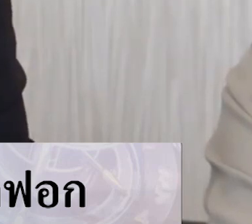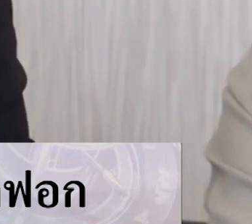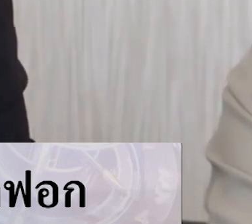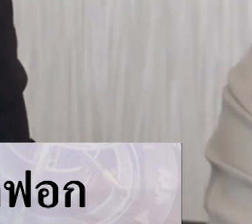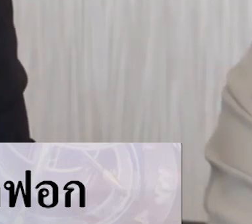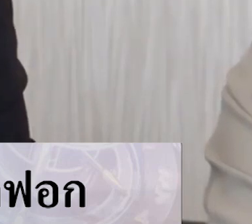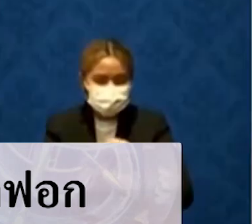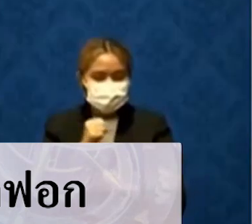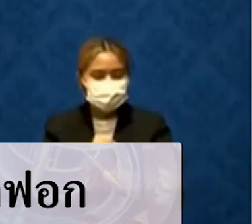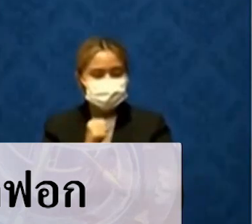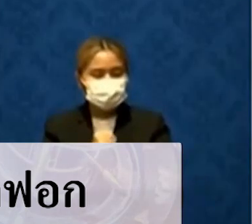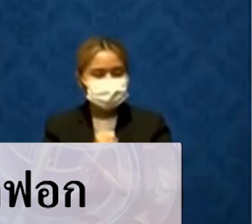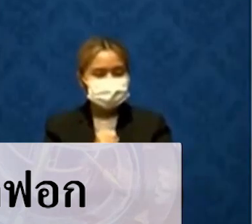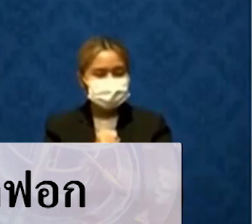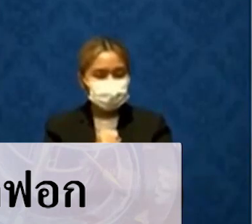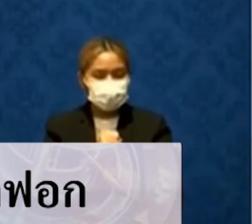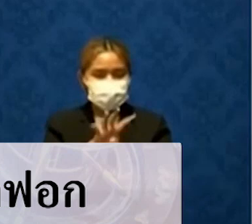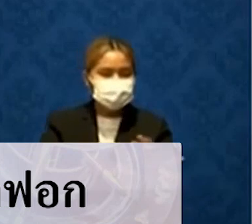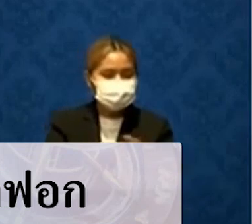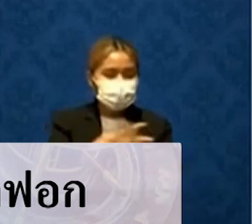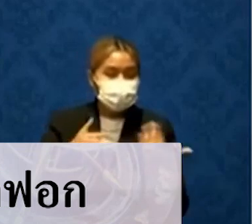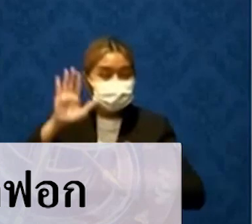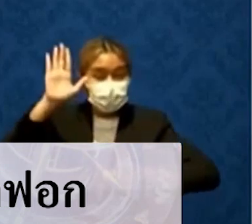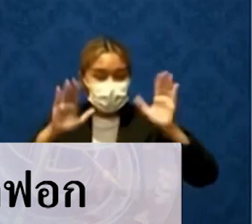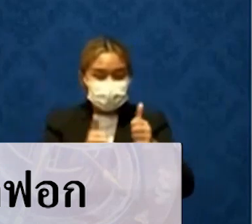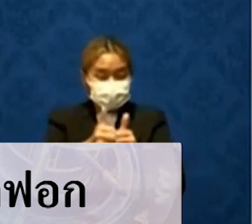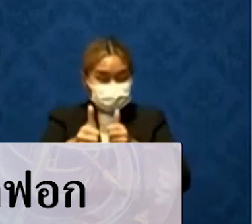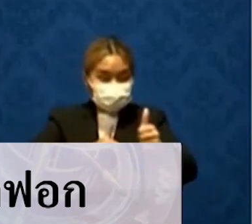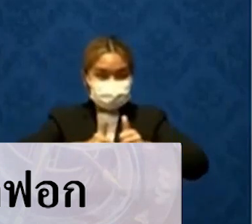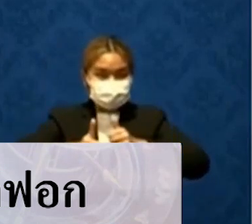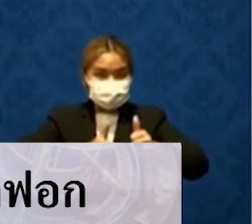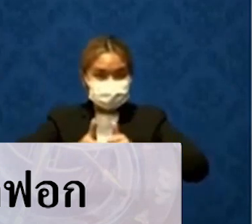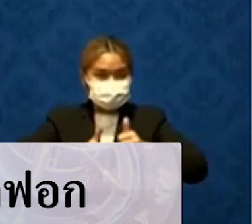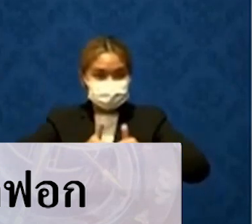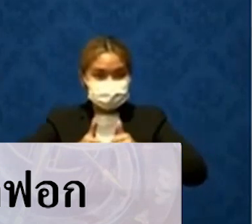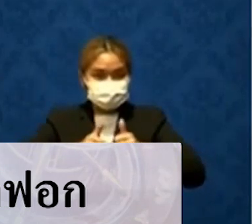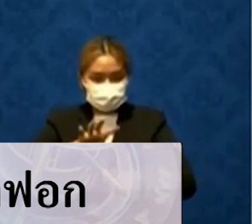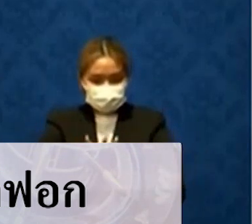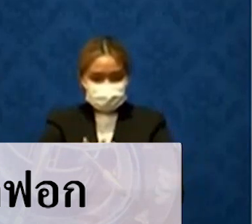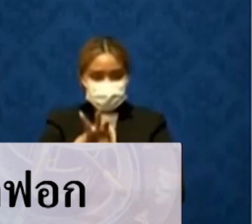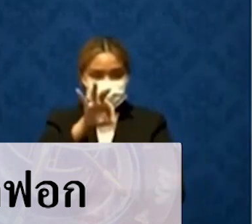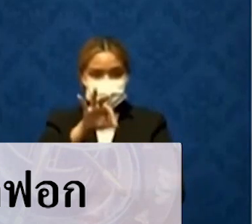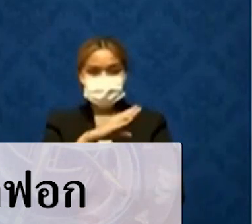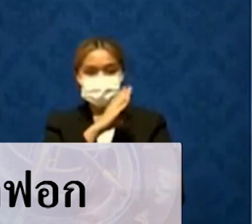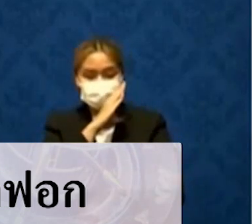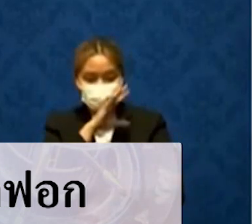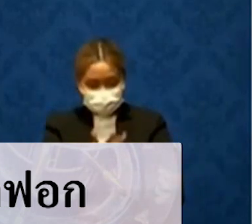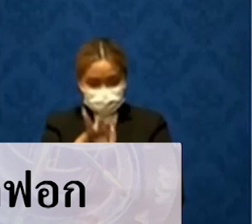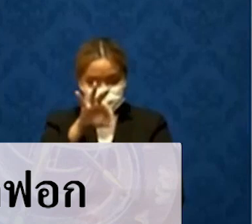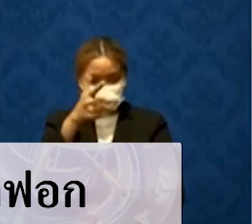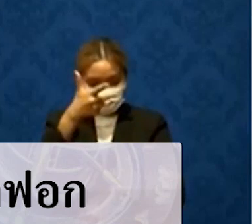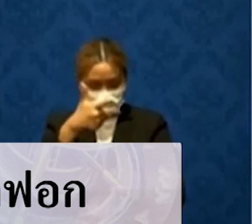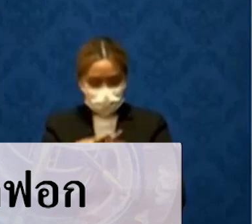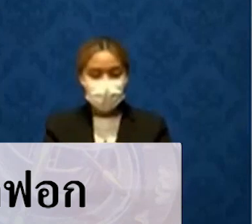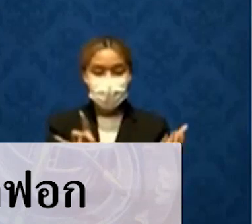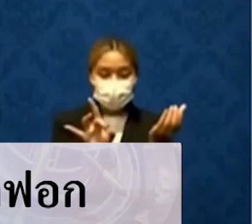จะโหวตไม่วางใจจะโหวตไม่ไว้วางใจตกลง พรรคเล็กก็เป็นตัวแปรสำคัญ ครับ งูเห่าก็เป็นตั